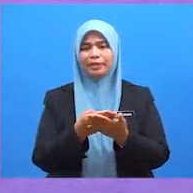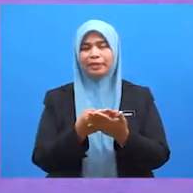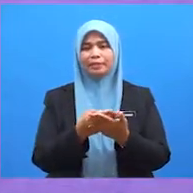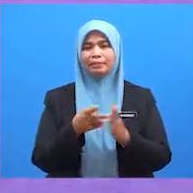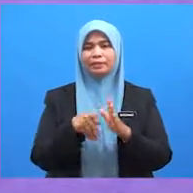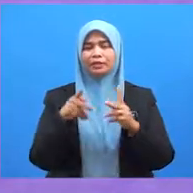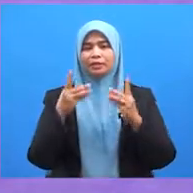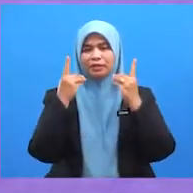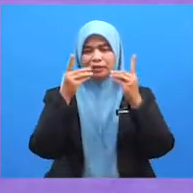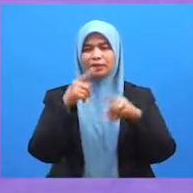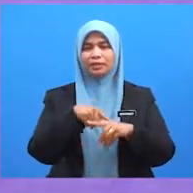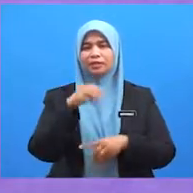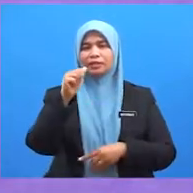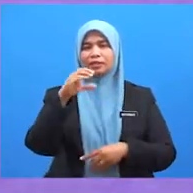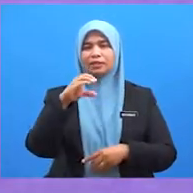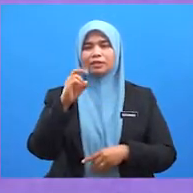di Aceh.